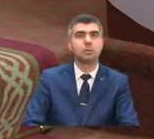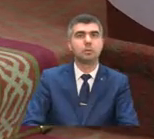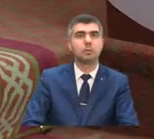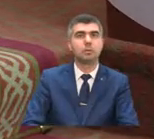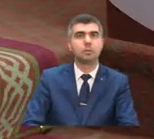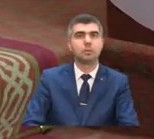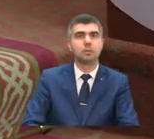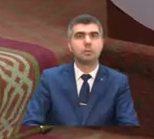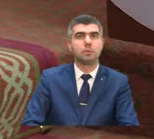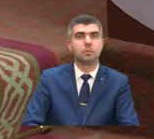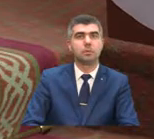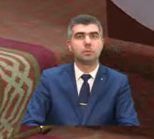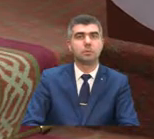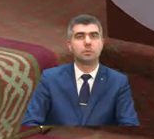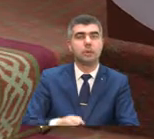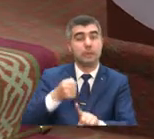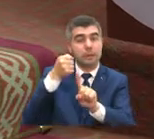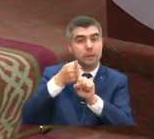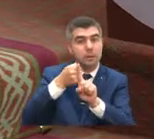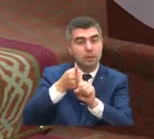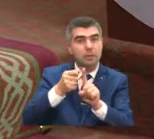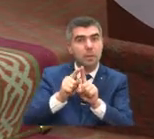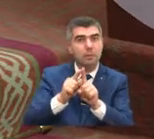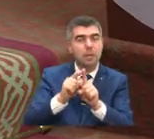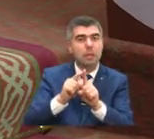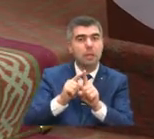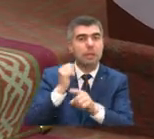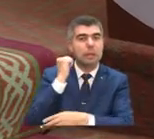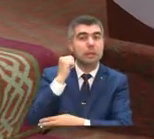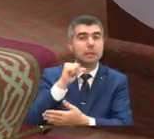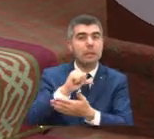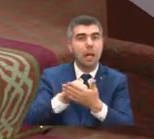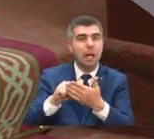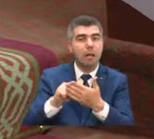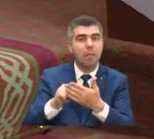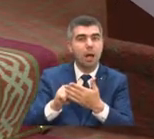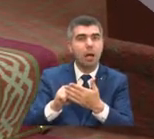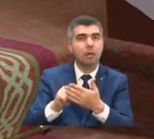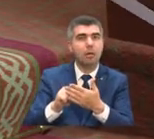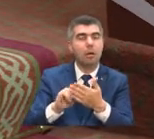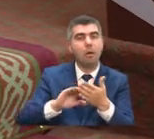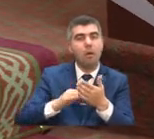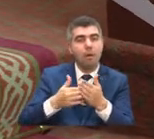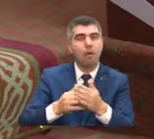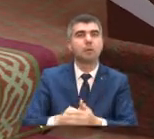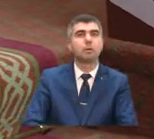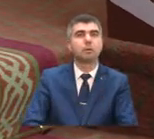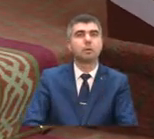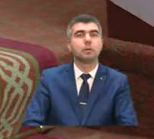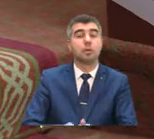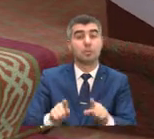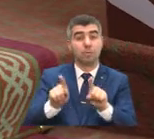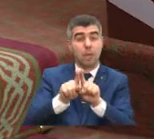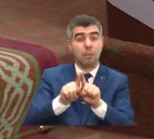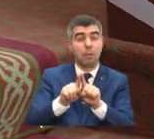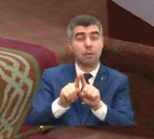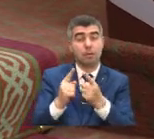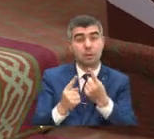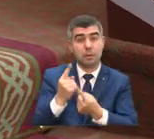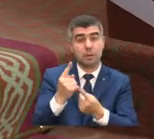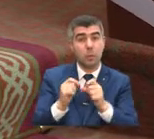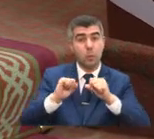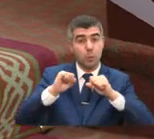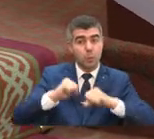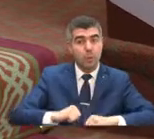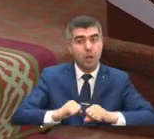من جهود ديال الضريبة على القيمة المضافة، ما كتعطيناش إمكانيات كافية بأننا نستجبوا